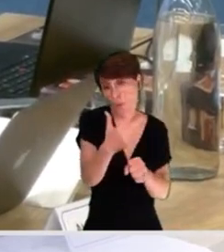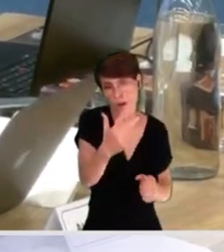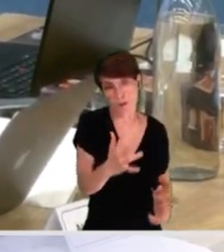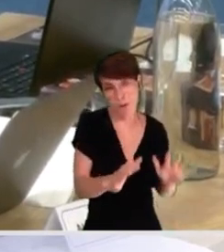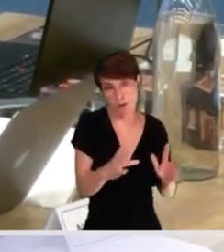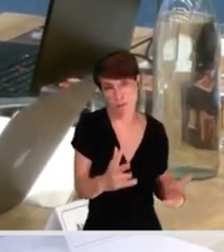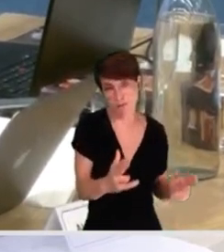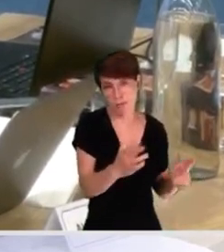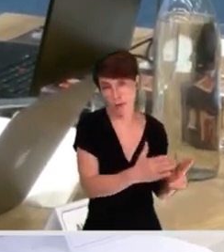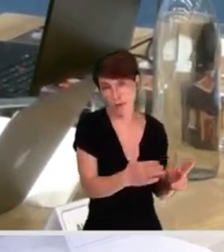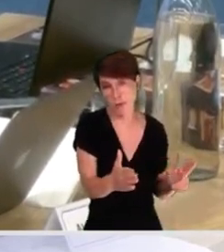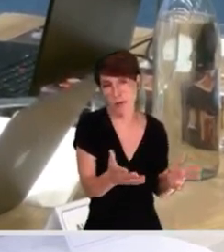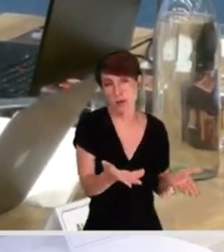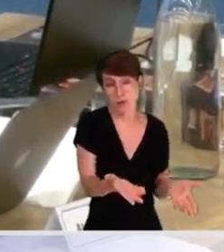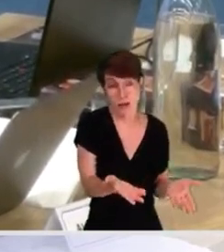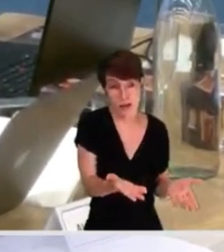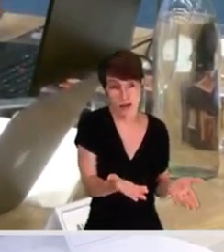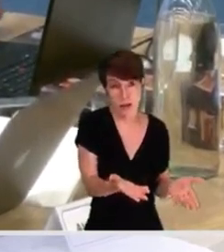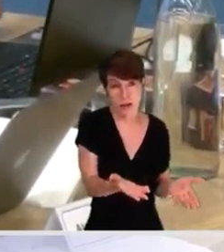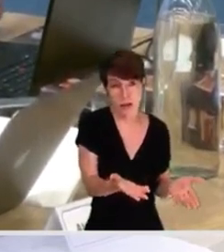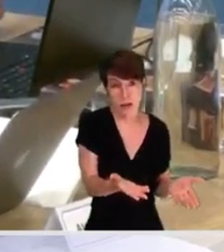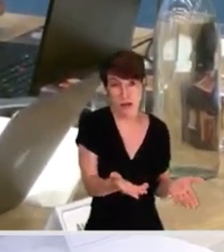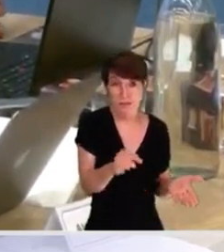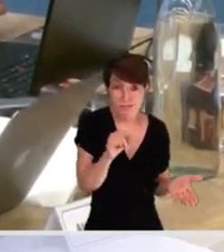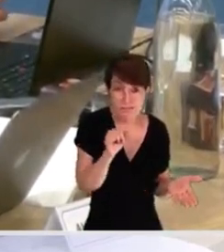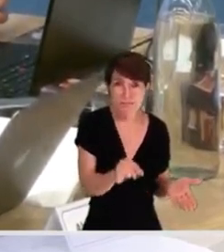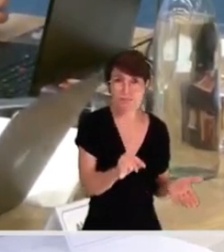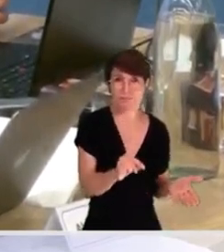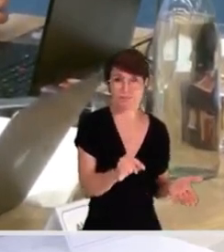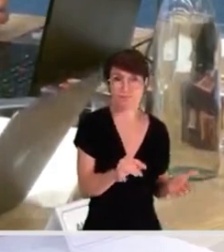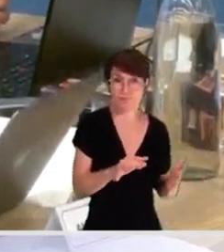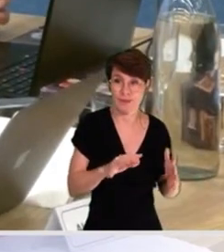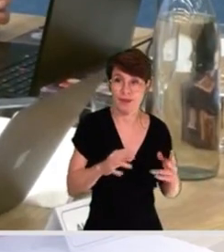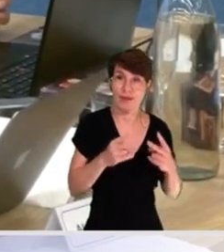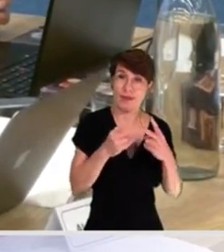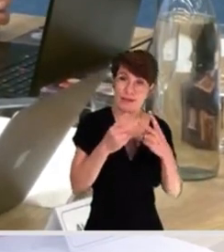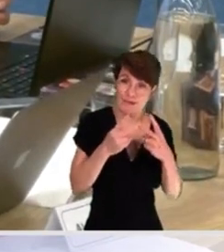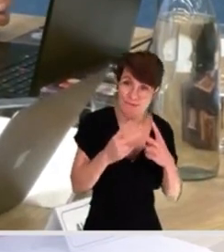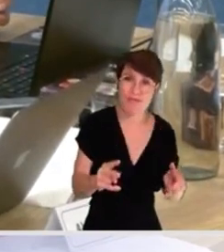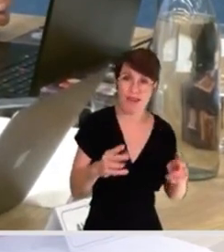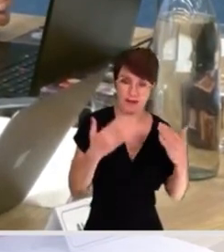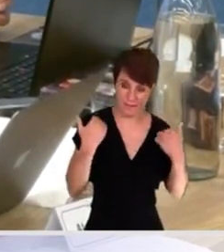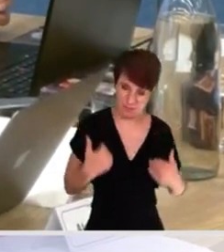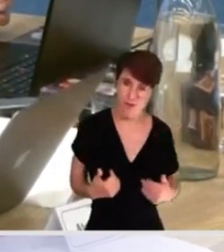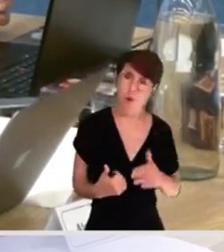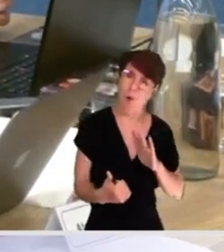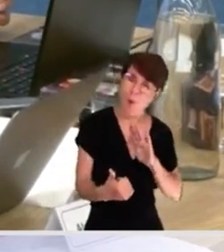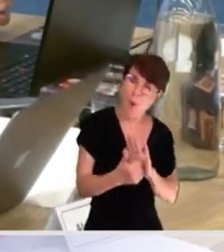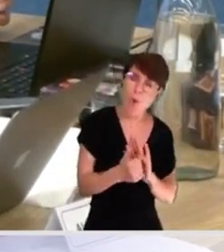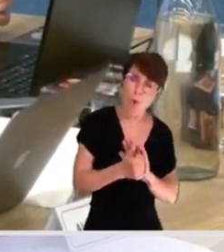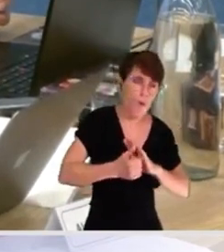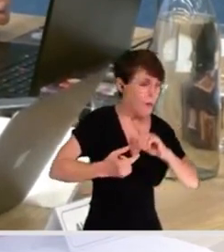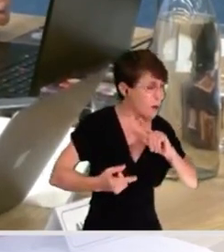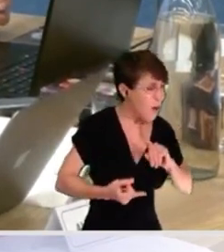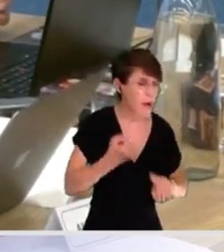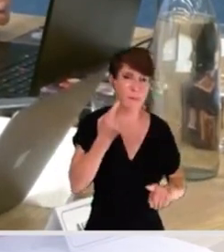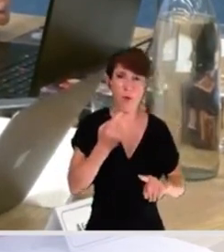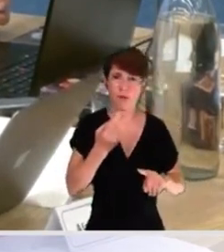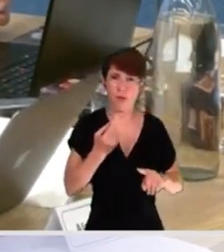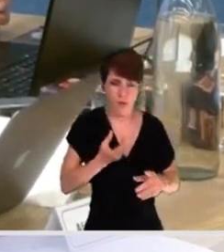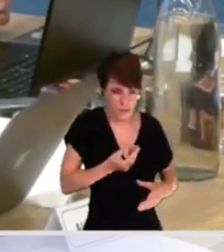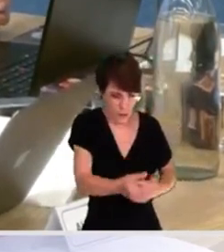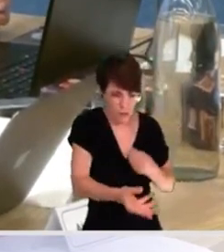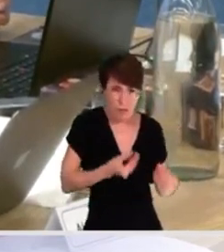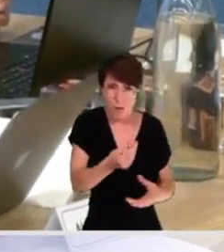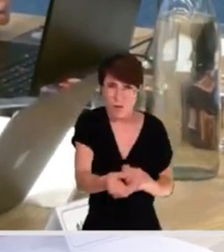que c'est la compétence et le rôle majeur que Grenoble peut jouer